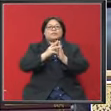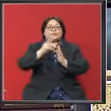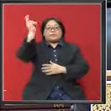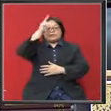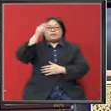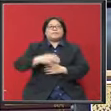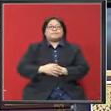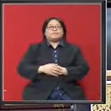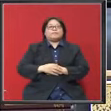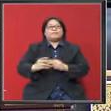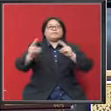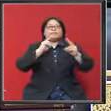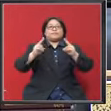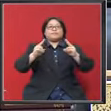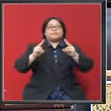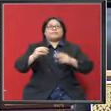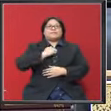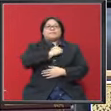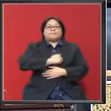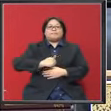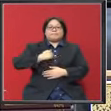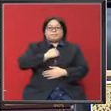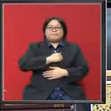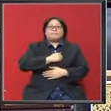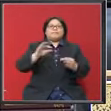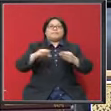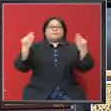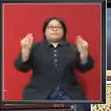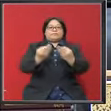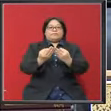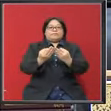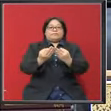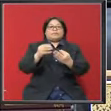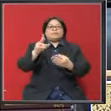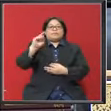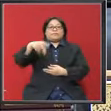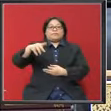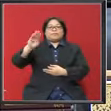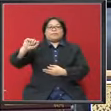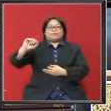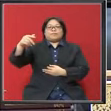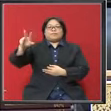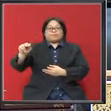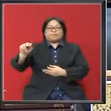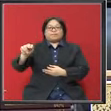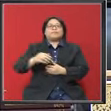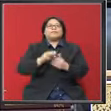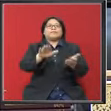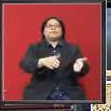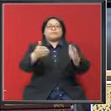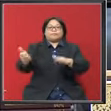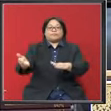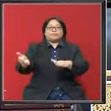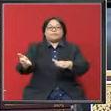kerajaan ingin merekam kan ucapan takziah kepada keluarga mendiang couple Bahrudin Ramli yang